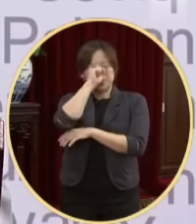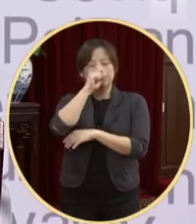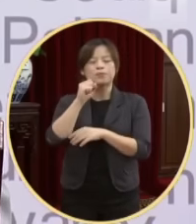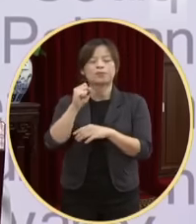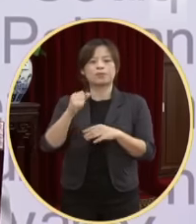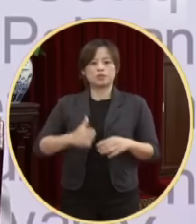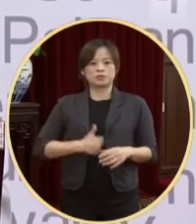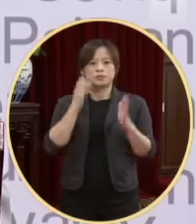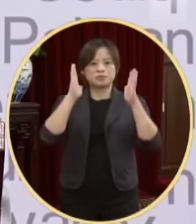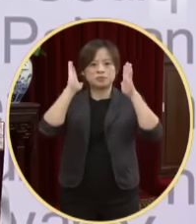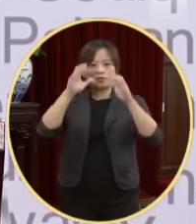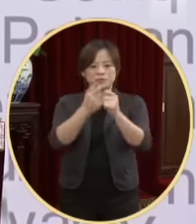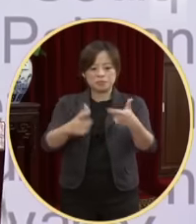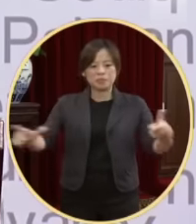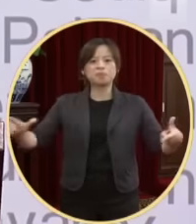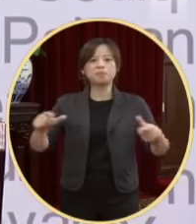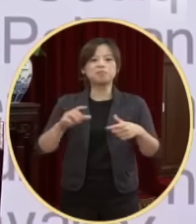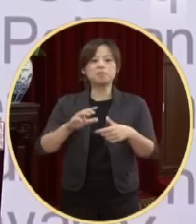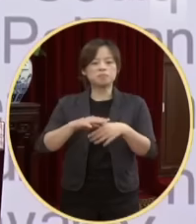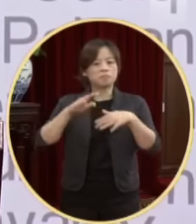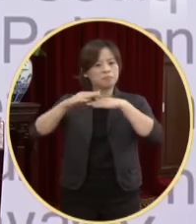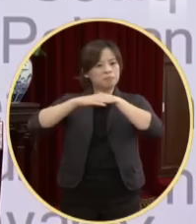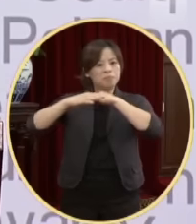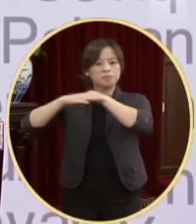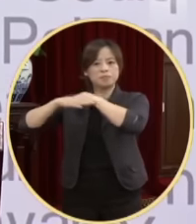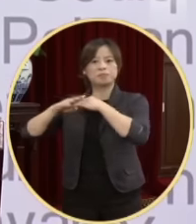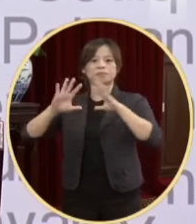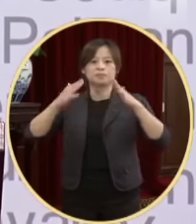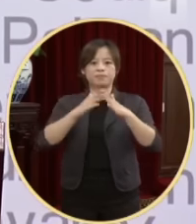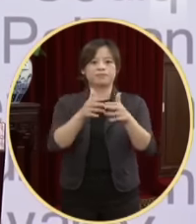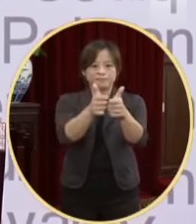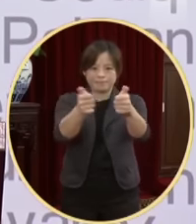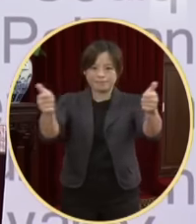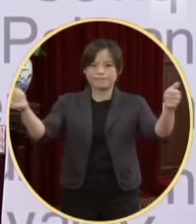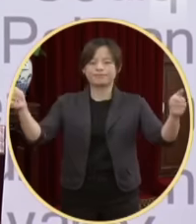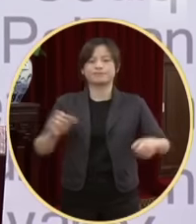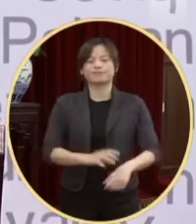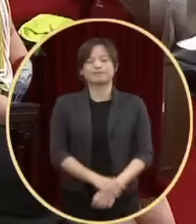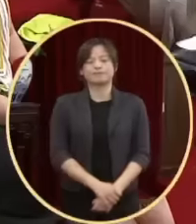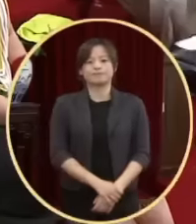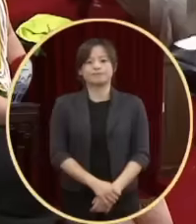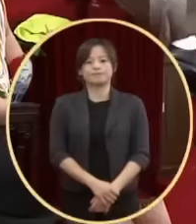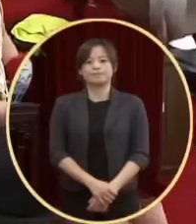一个真正多元而平等的国家。谢谢大家，谢谢。